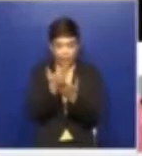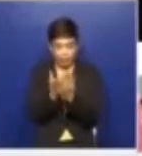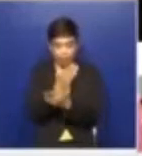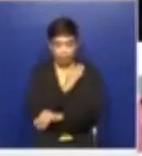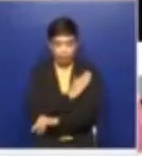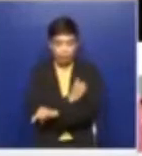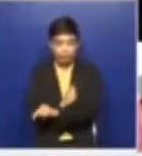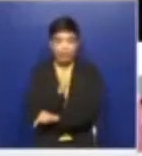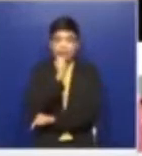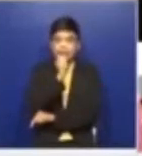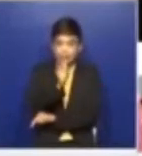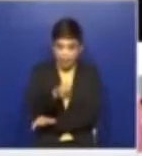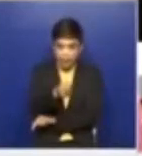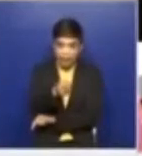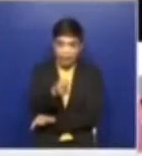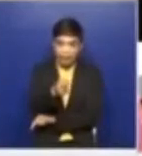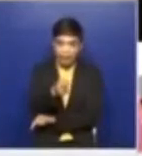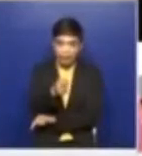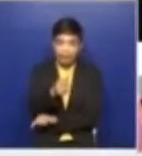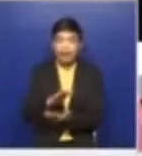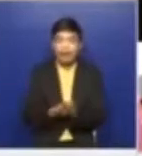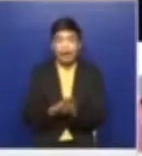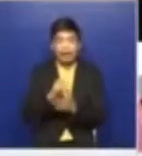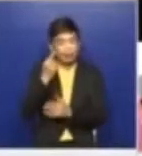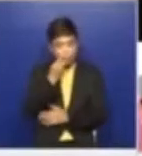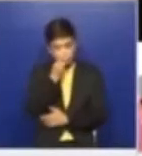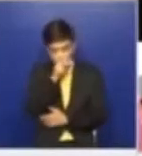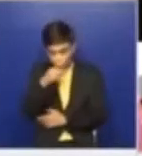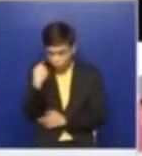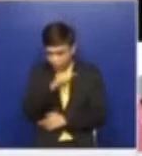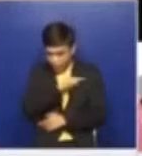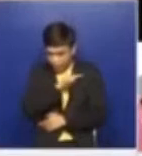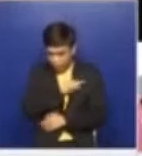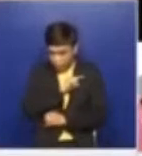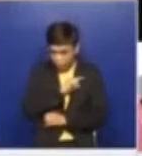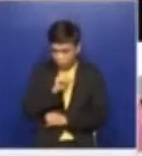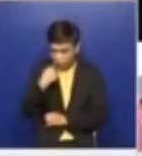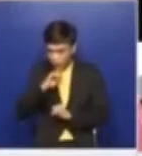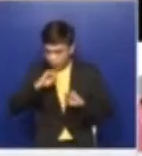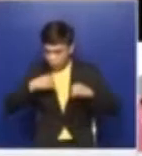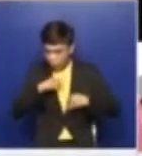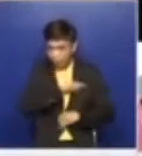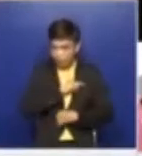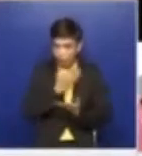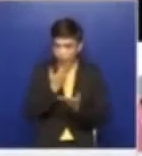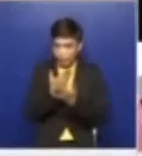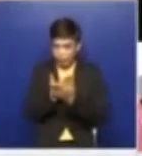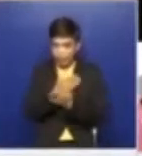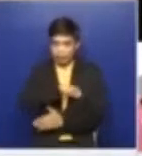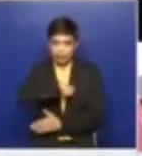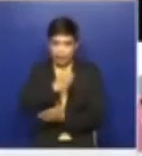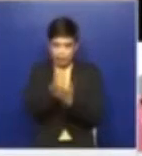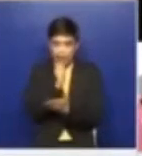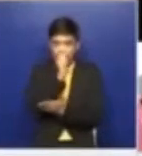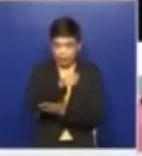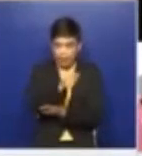ำลังมองหาเราเรียกว่าเจ้าภาพผู้รับผิดชอบในเรื่องของค่าใช้จ่ายในการที่จะดำเนิน